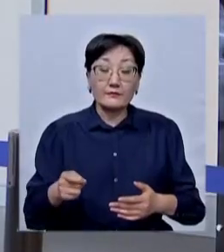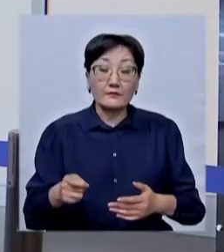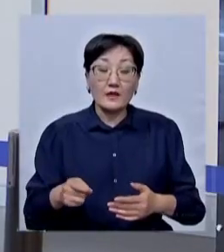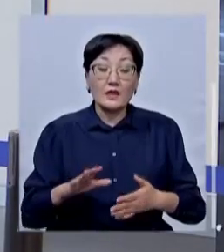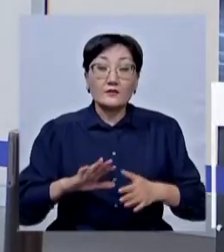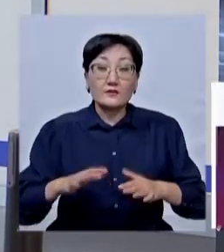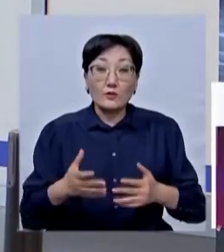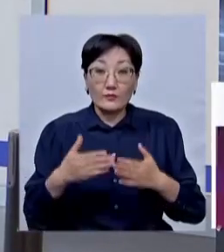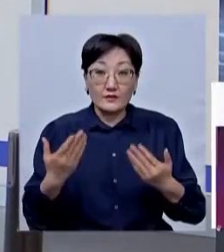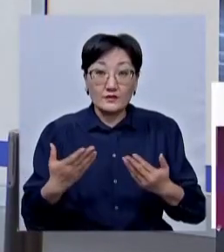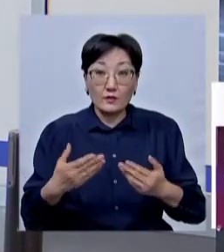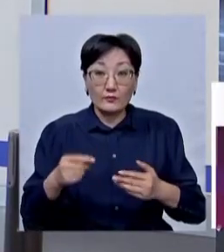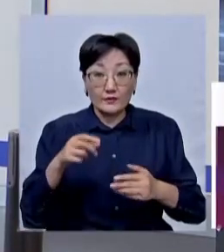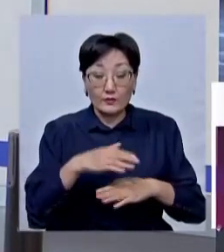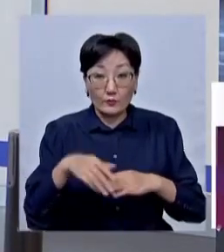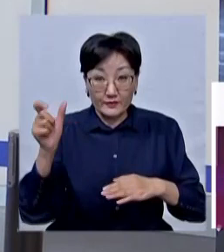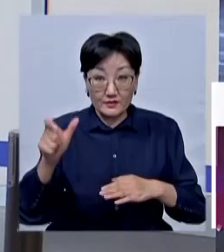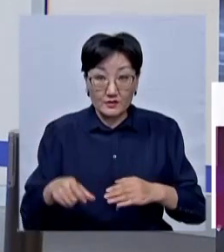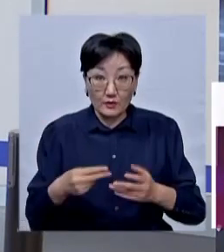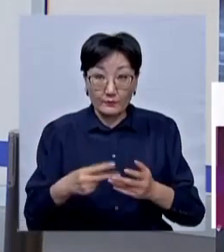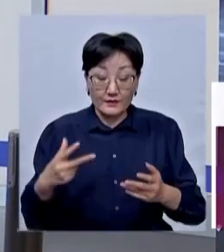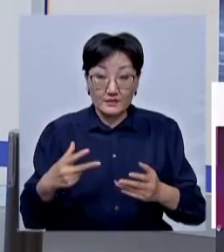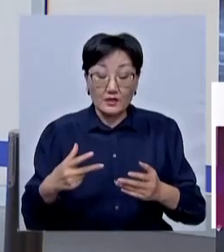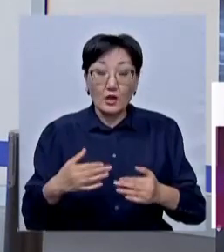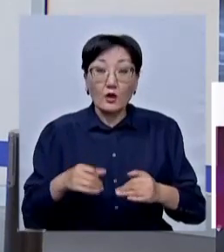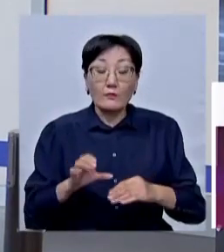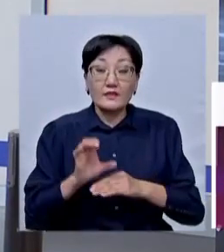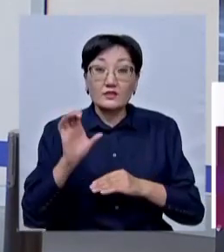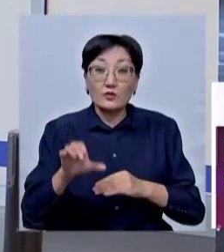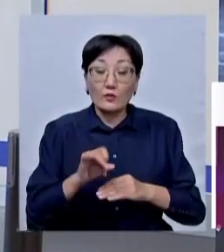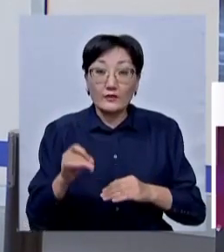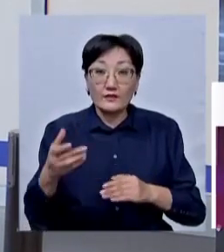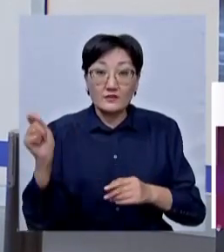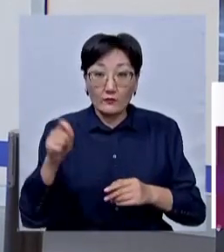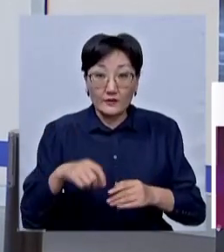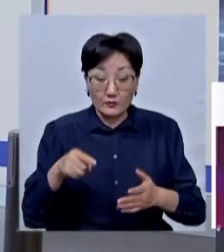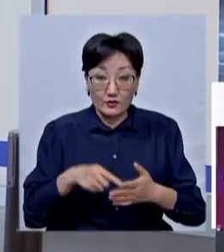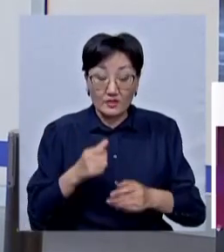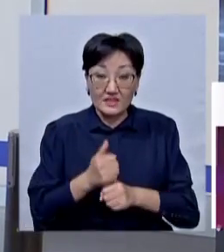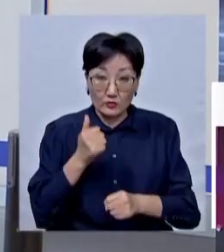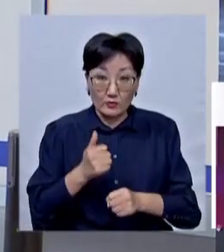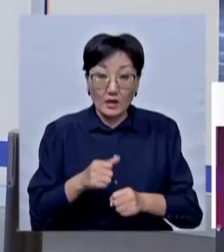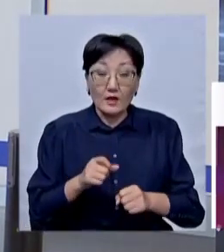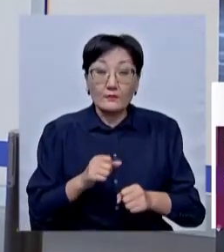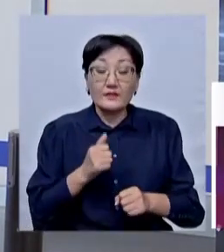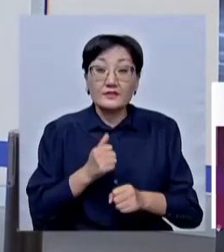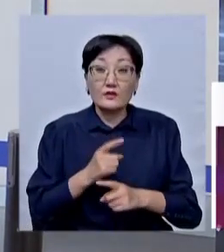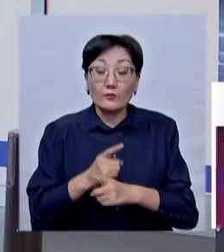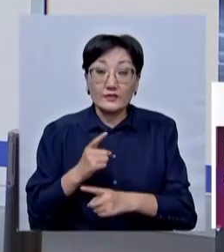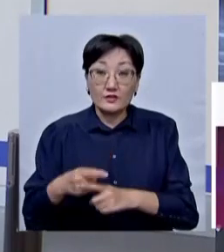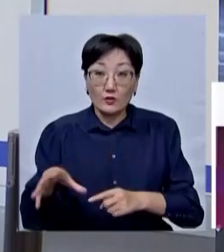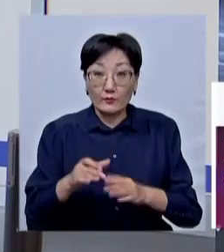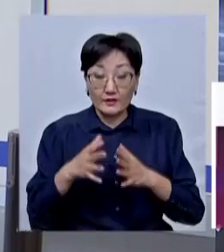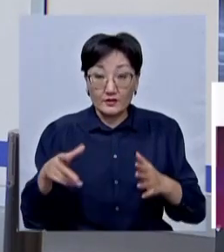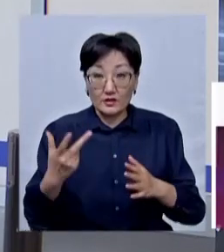В случае отсутствия у иностранных граждан ПЦР-теста мы их депортируем. Им въезд в город строго запрещен. За месяц в город прибыло